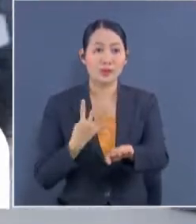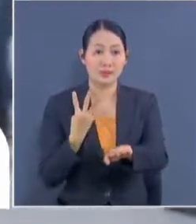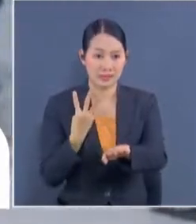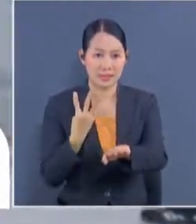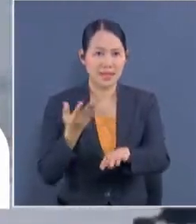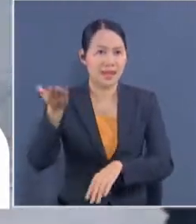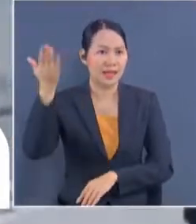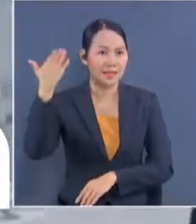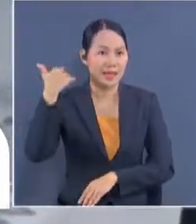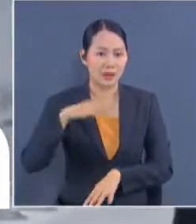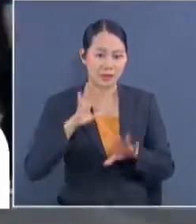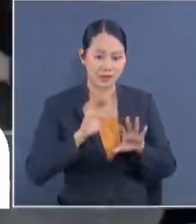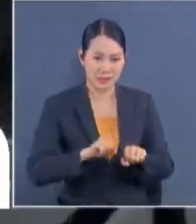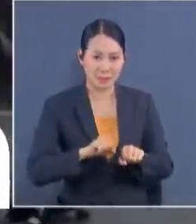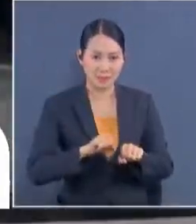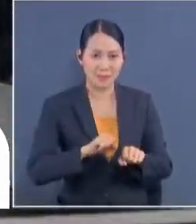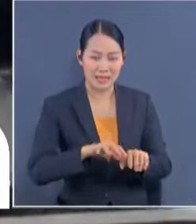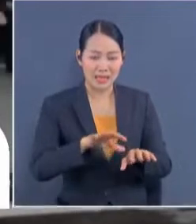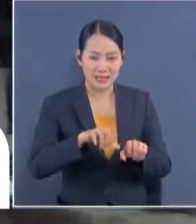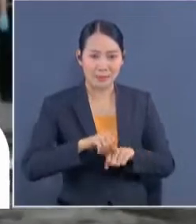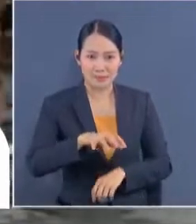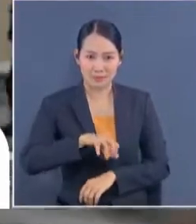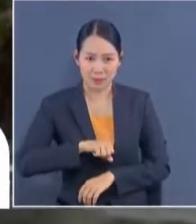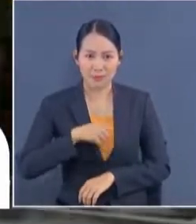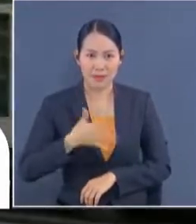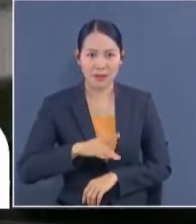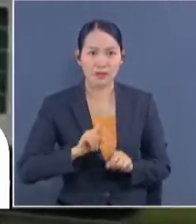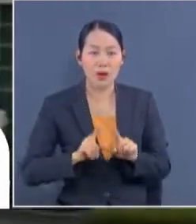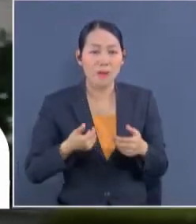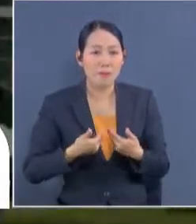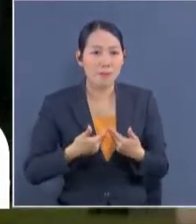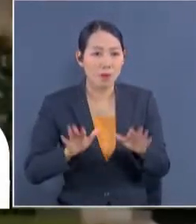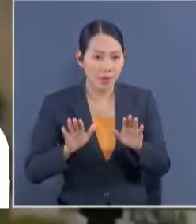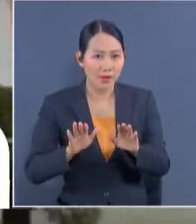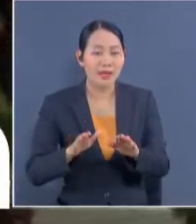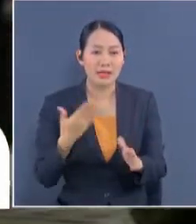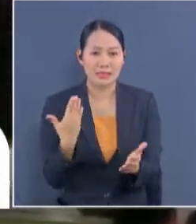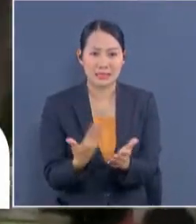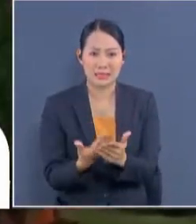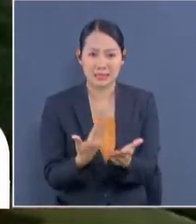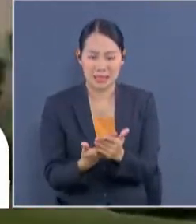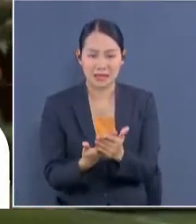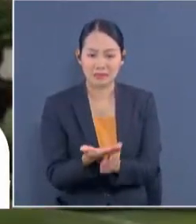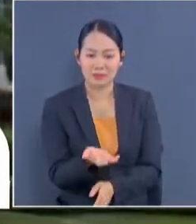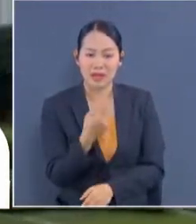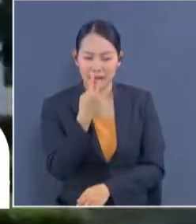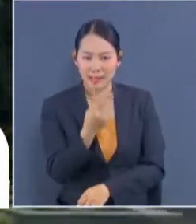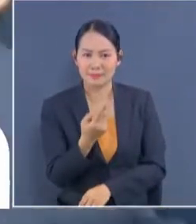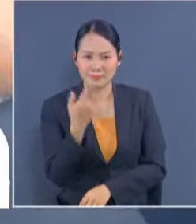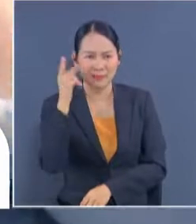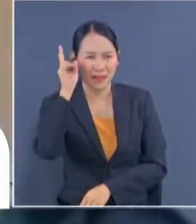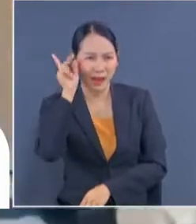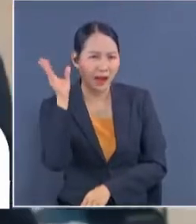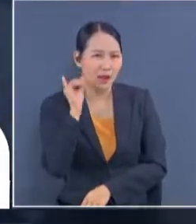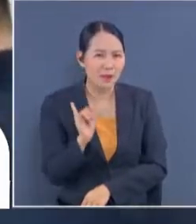ไปและถูกกล่าวหาว่าเรียกรับเงินคันละ2ล้านบาทเนี่ยนะครับ ครับ มีประเด็นนี้เกิดขึ้นผู้บัญชาการตำรวจแห่งชาติท่